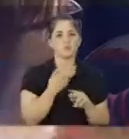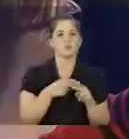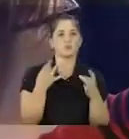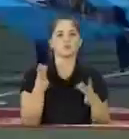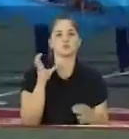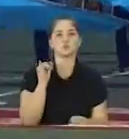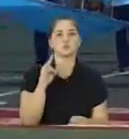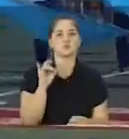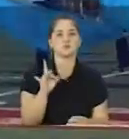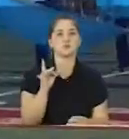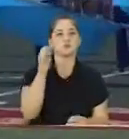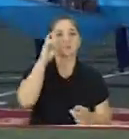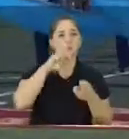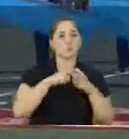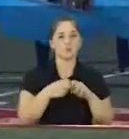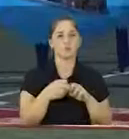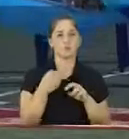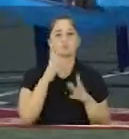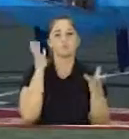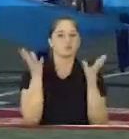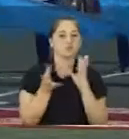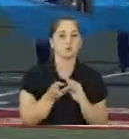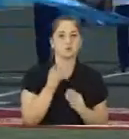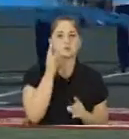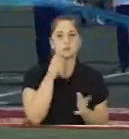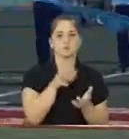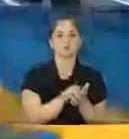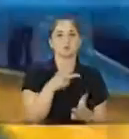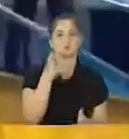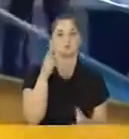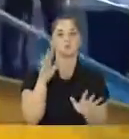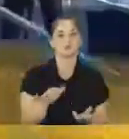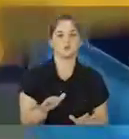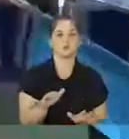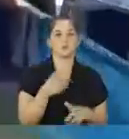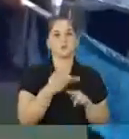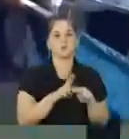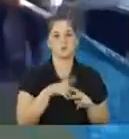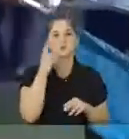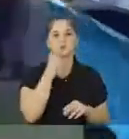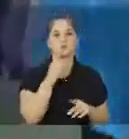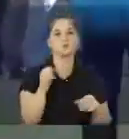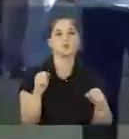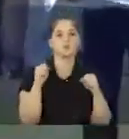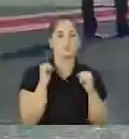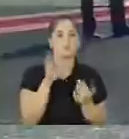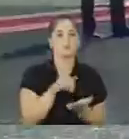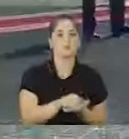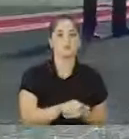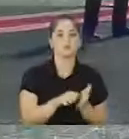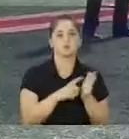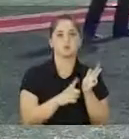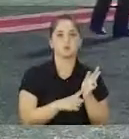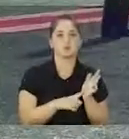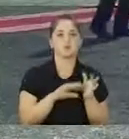супер. Напомним, по итогам Олимпиады Казахстан занял 22 место. При этом казахстанские спортсмены завоевали